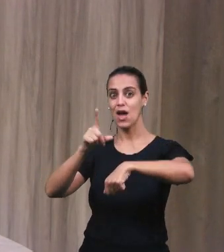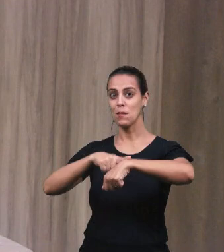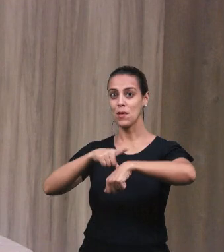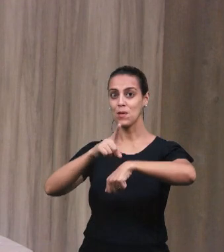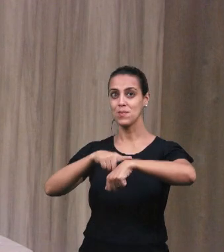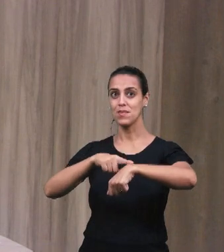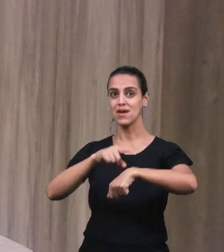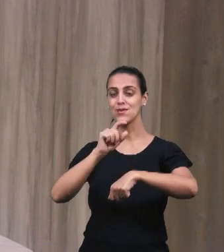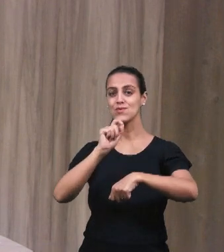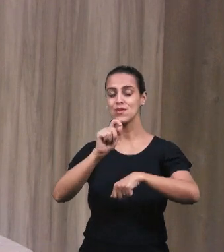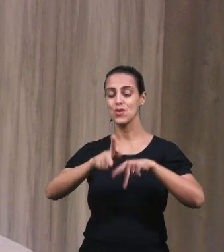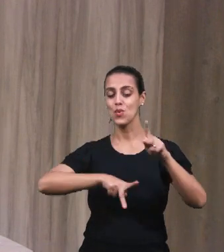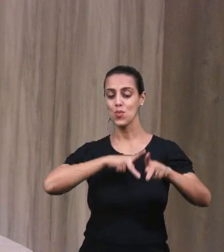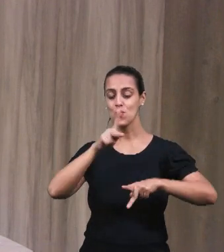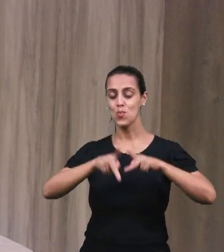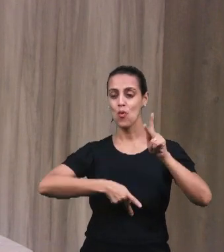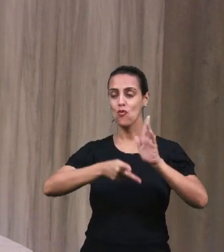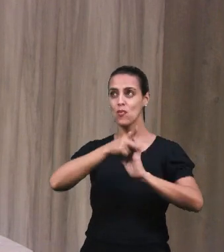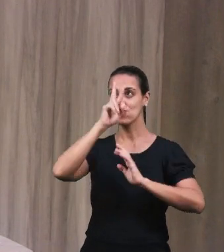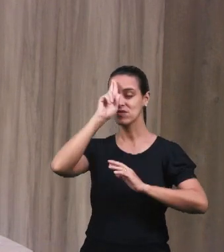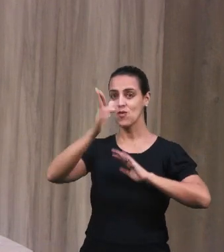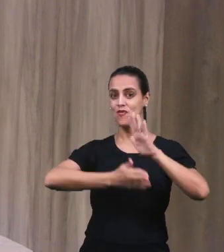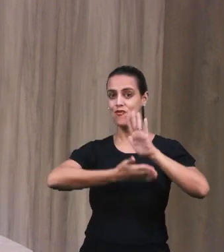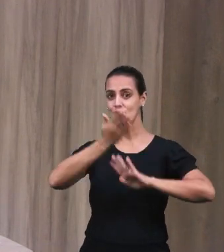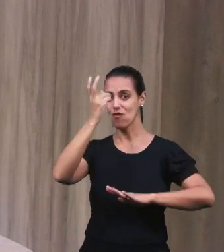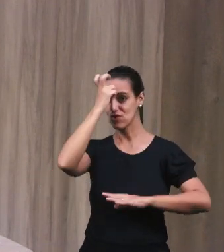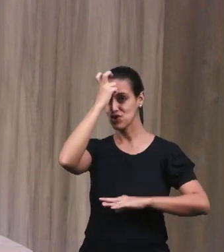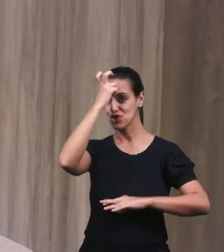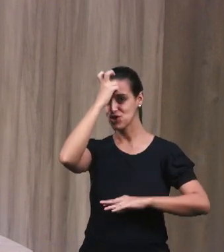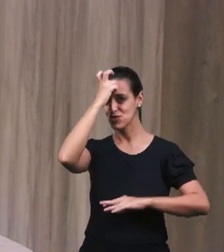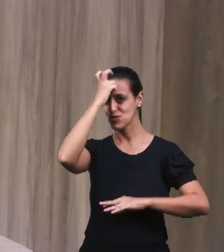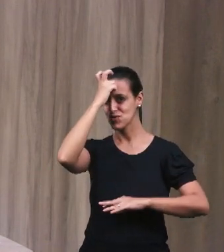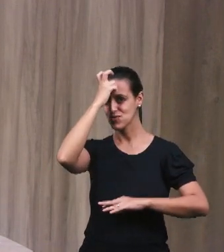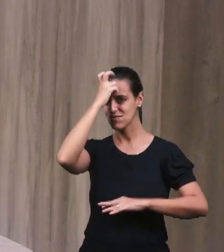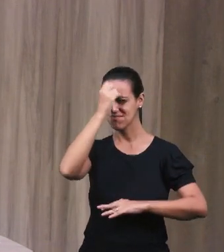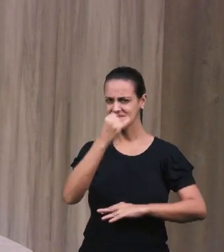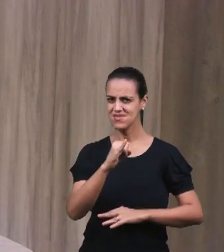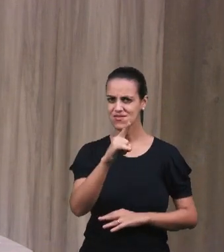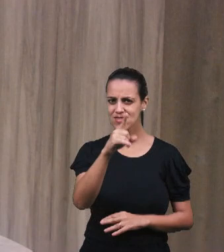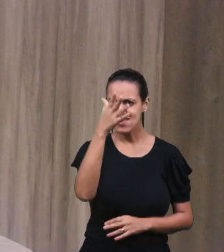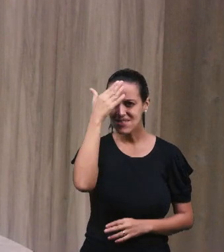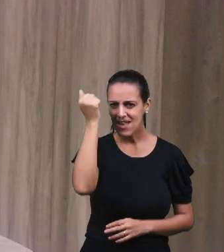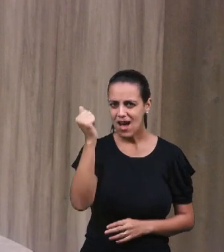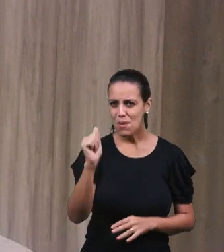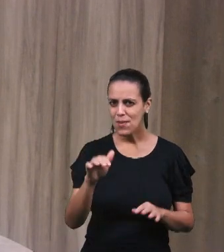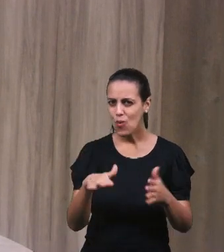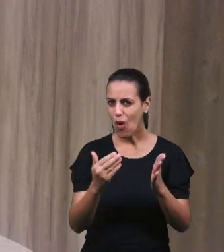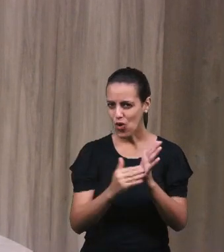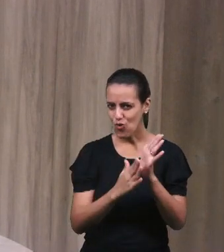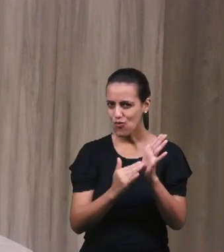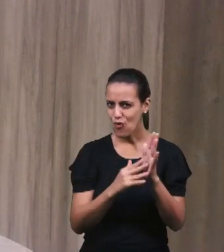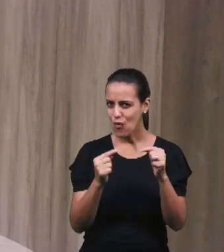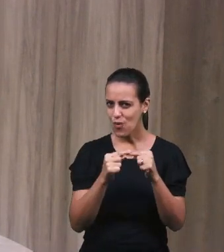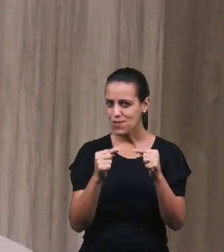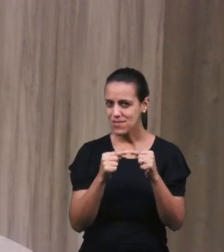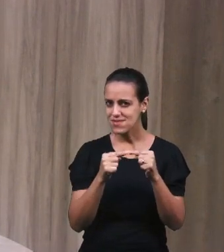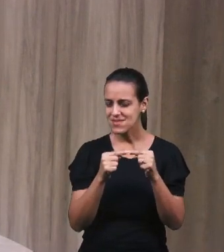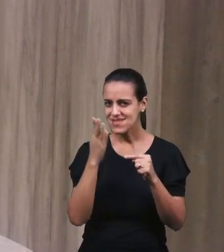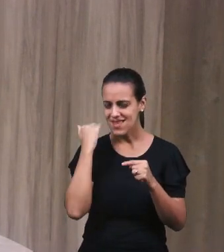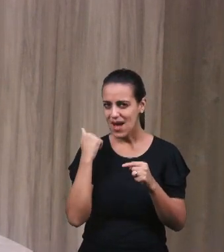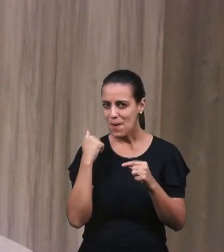le peuple du Seigneur a quitté l'Égypte. Est-ce que vous savez quelle est la louange? On va